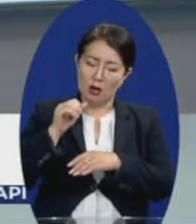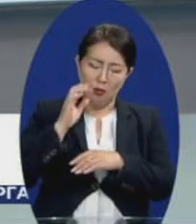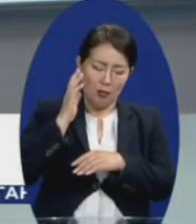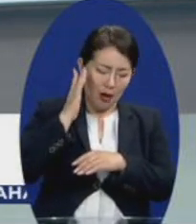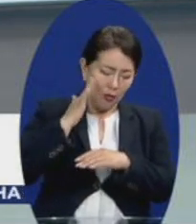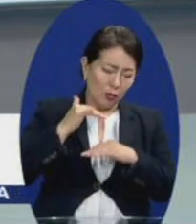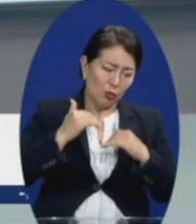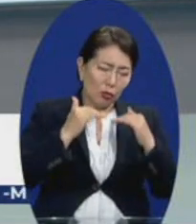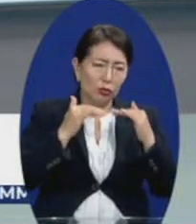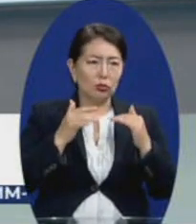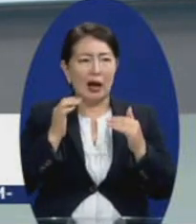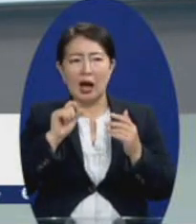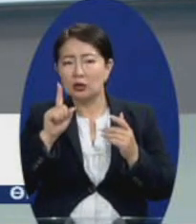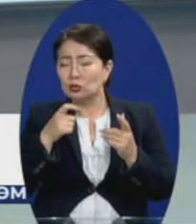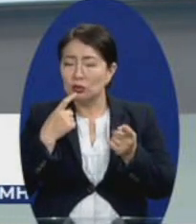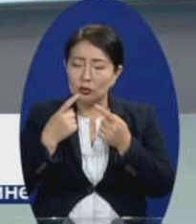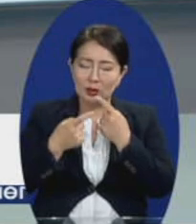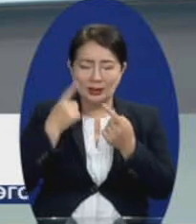асуудлаар саналаа хэллээ.